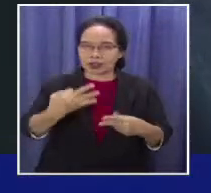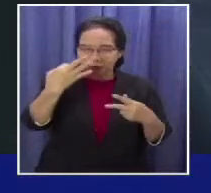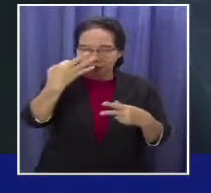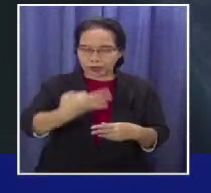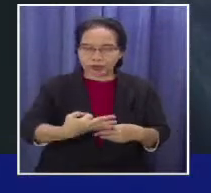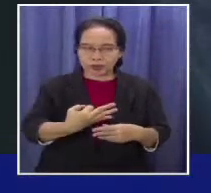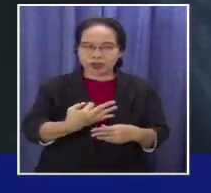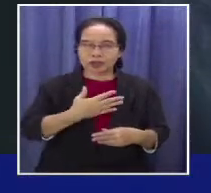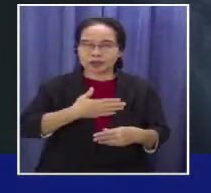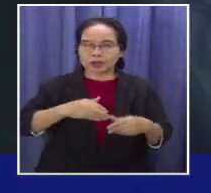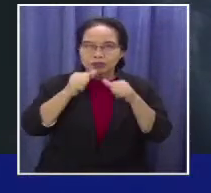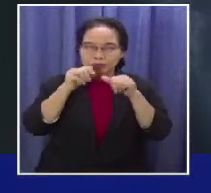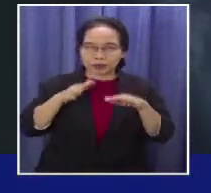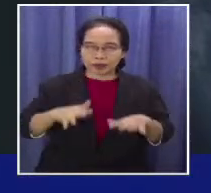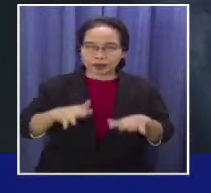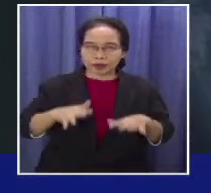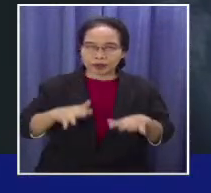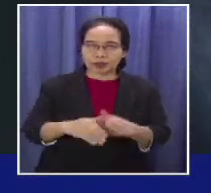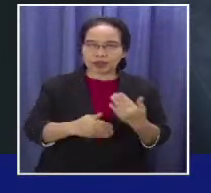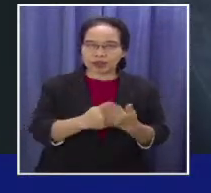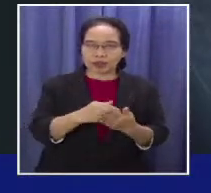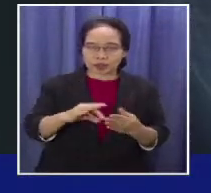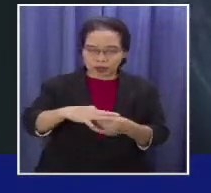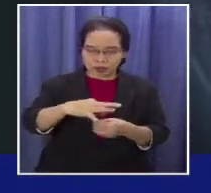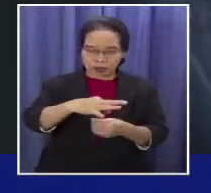asa fata w'anim